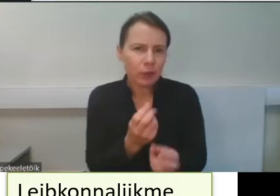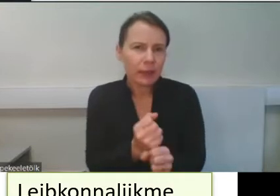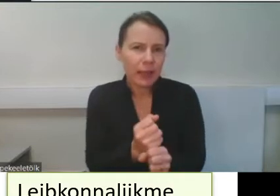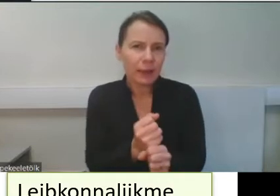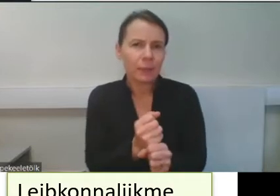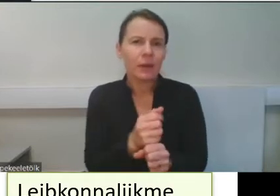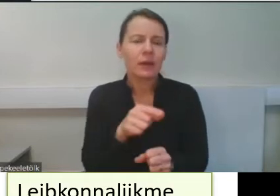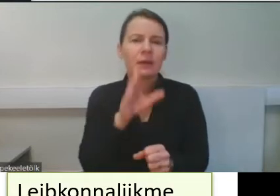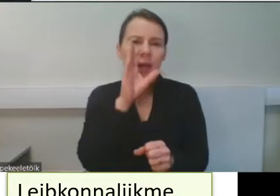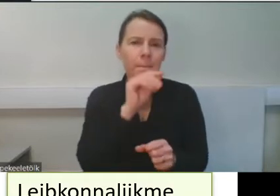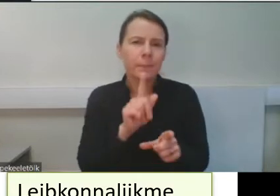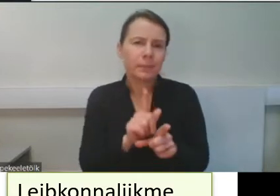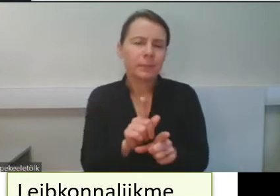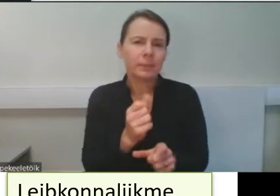seonduvalt.